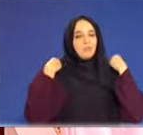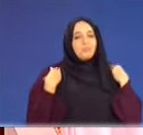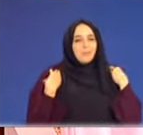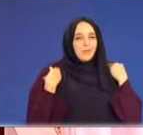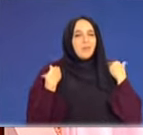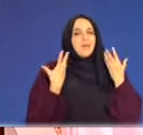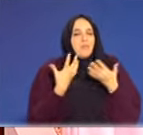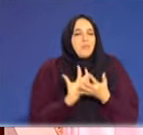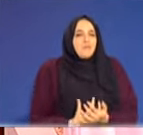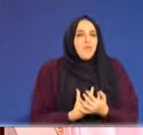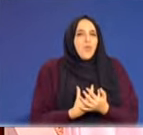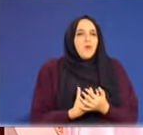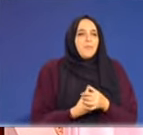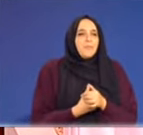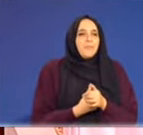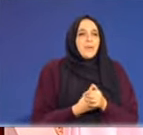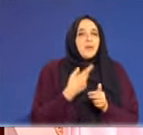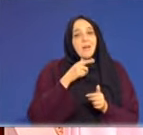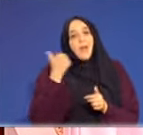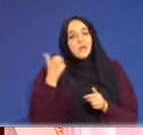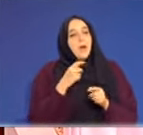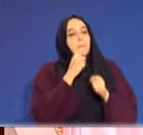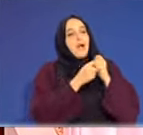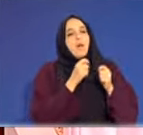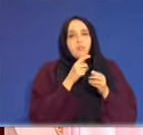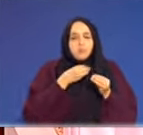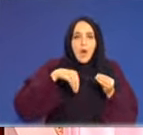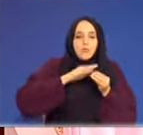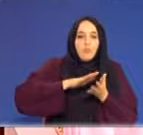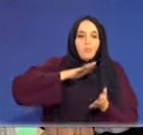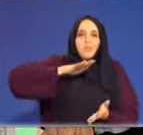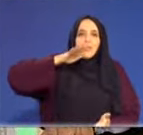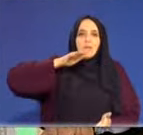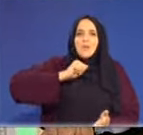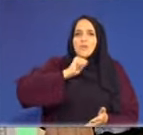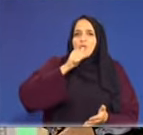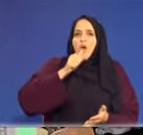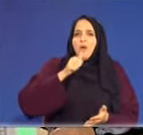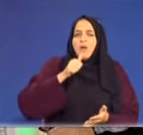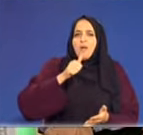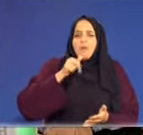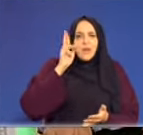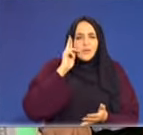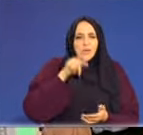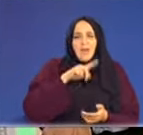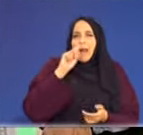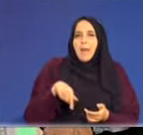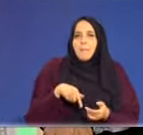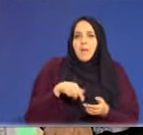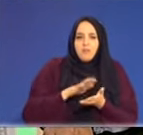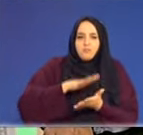ويكسب المقرضين أموالا ضخمة ولكنها محرمة. محرمة، طيب،